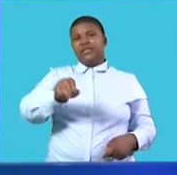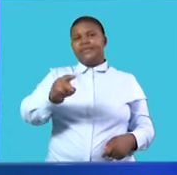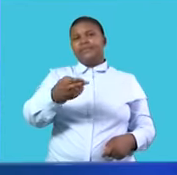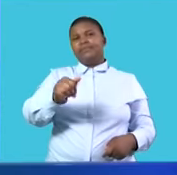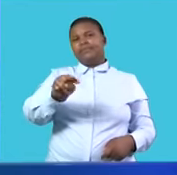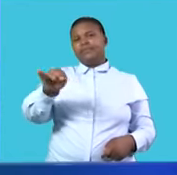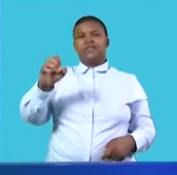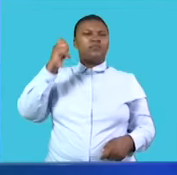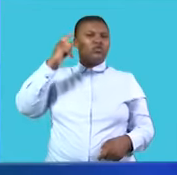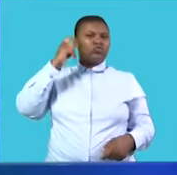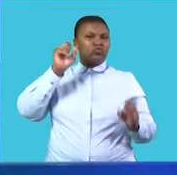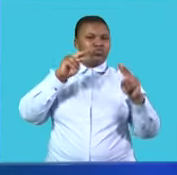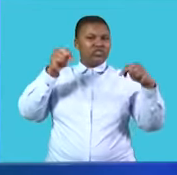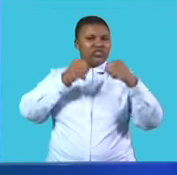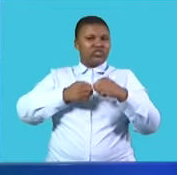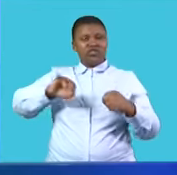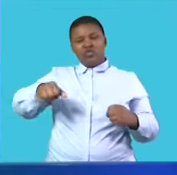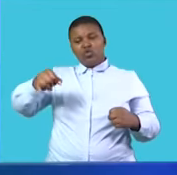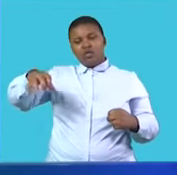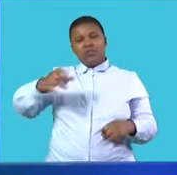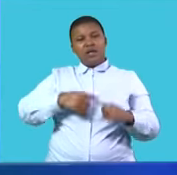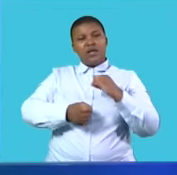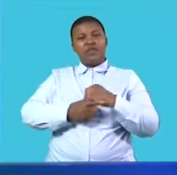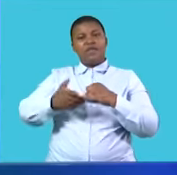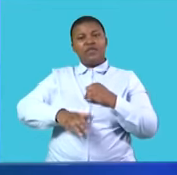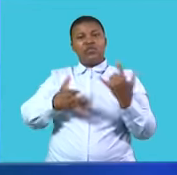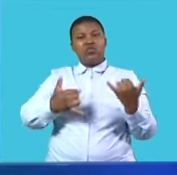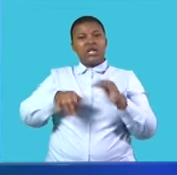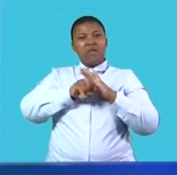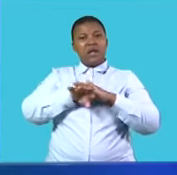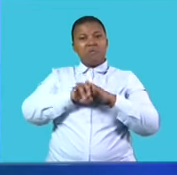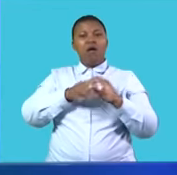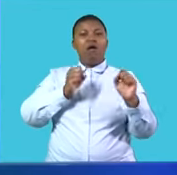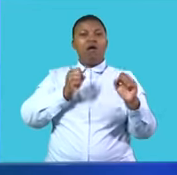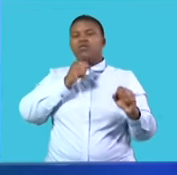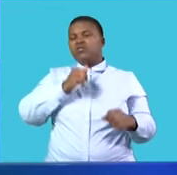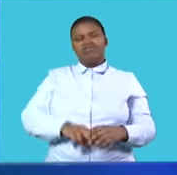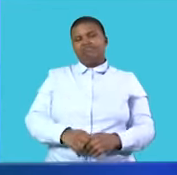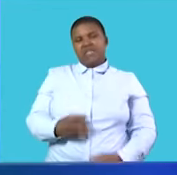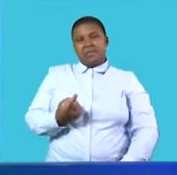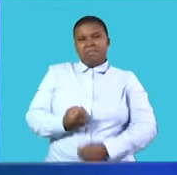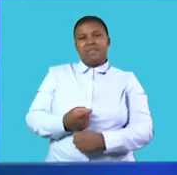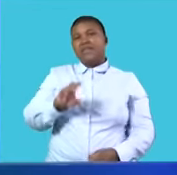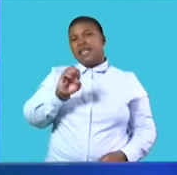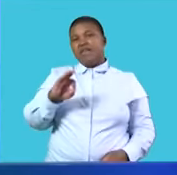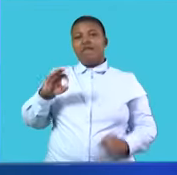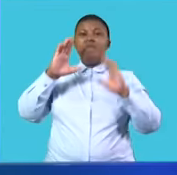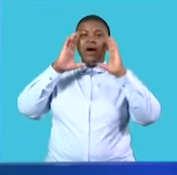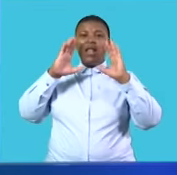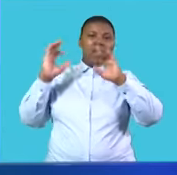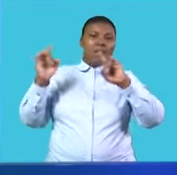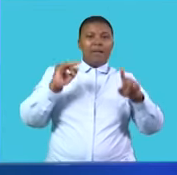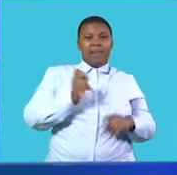ngentseni yanamhlanje eGoli, ukubethelela isibhambathiso sakhe, sokungayivumeli i-economic freedom fighters ukuba ibambe ingqungquthela